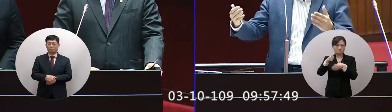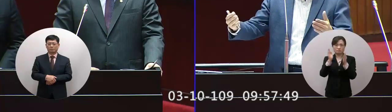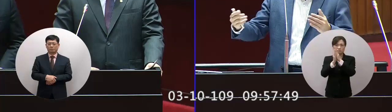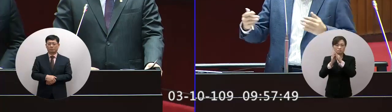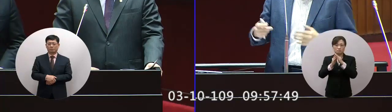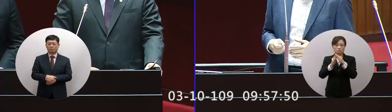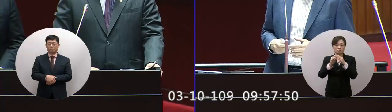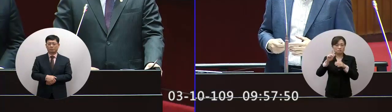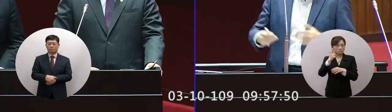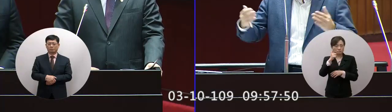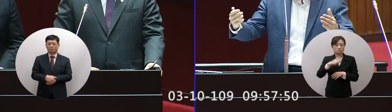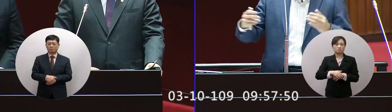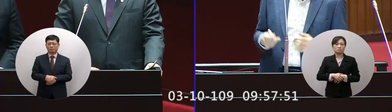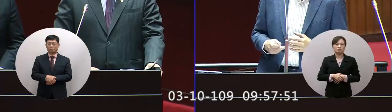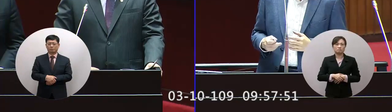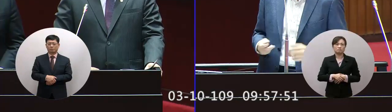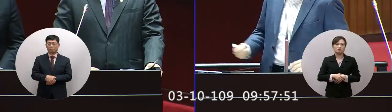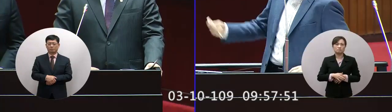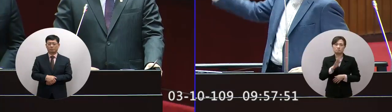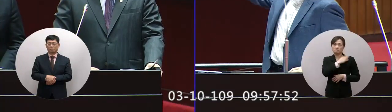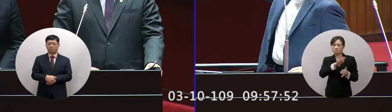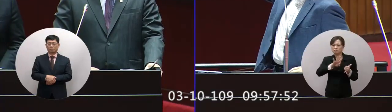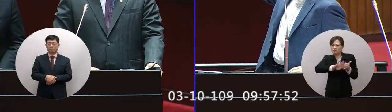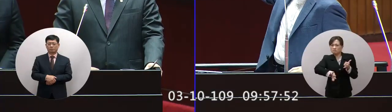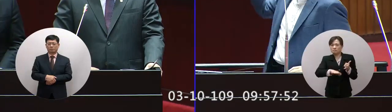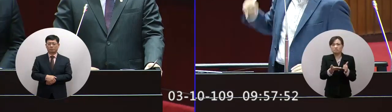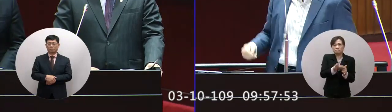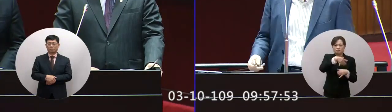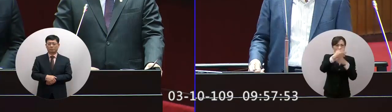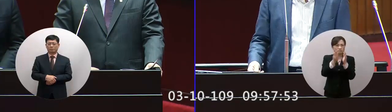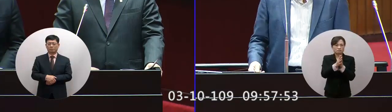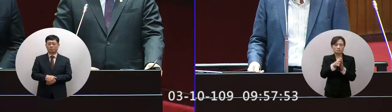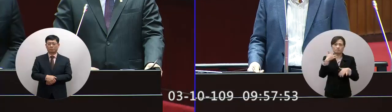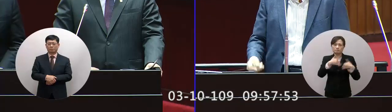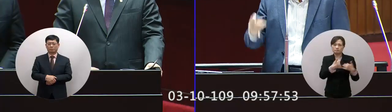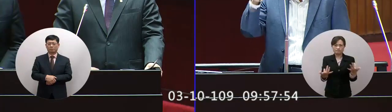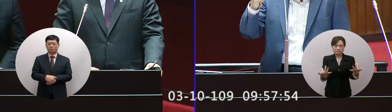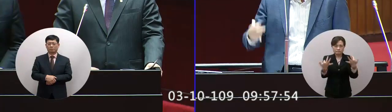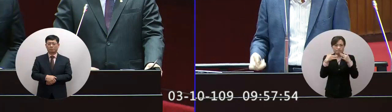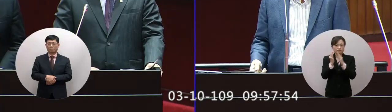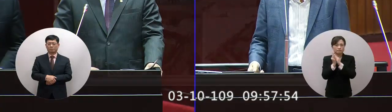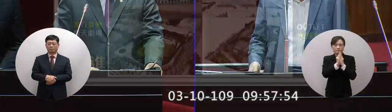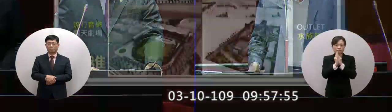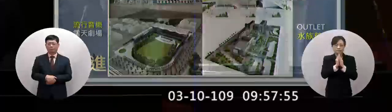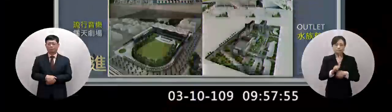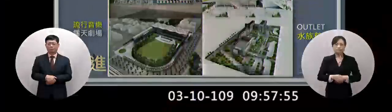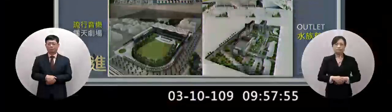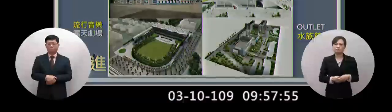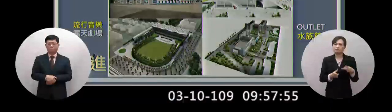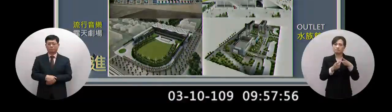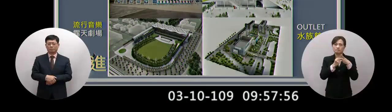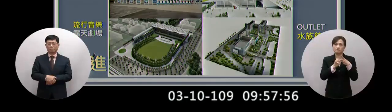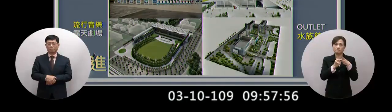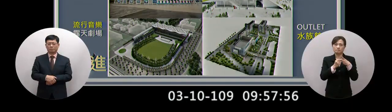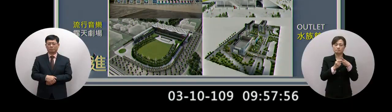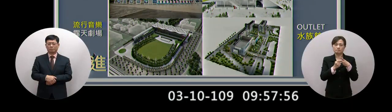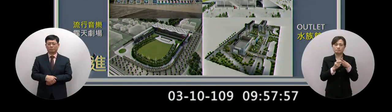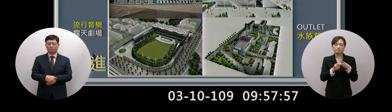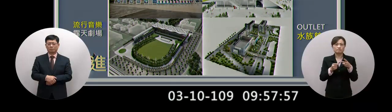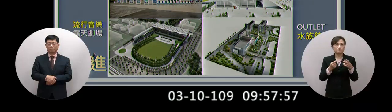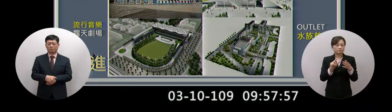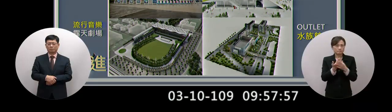长辈都欢迎他来桃园。再来右边是当然私人投资的，就在刚刚产专区里面的一个部